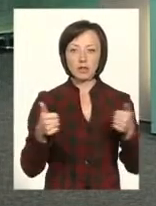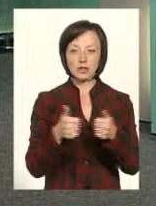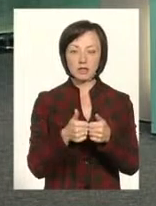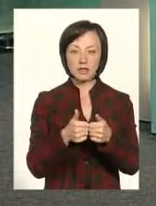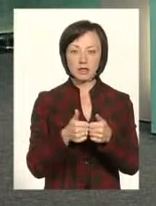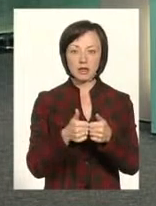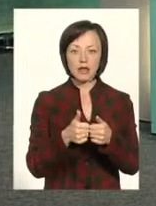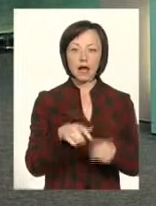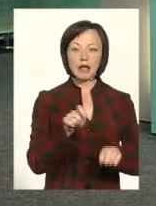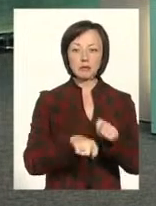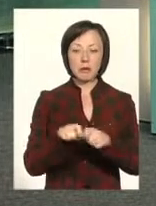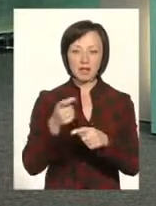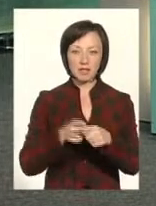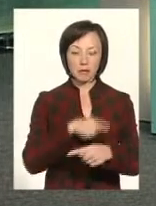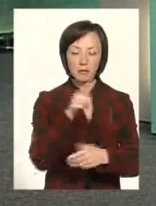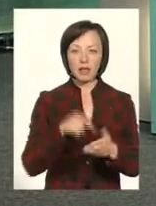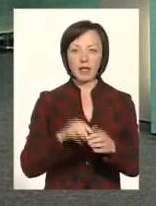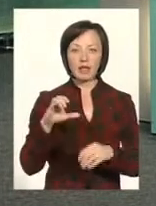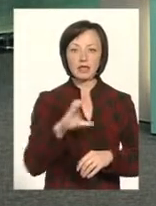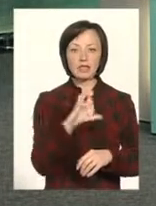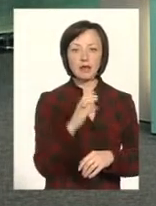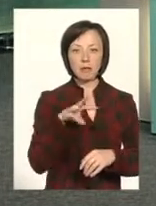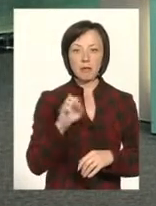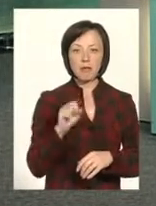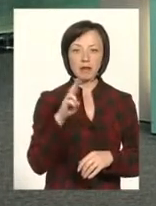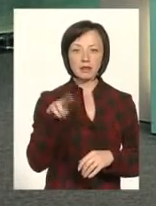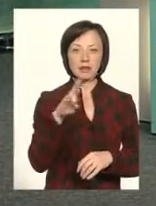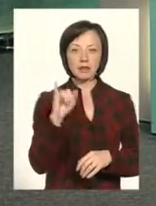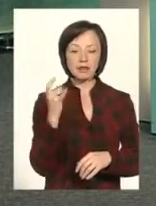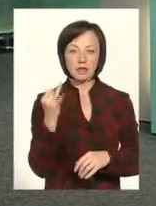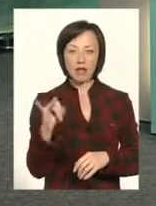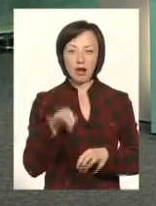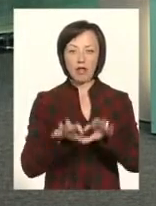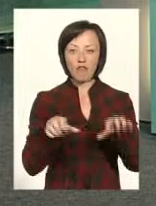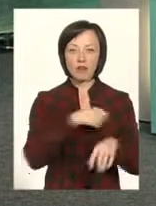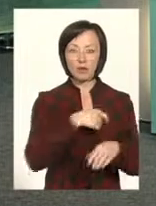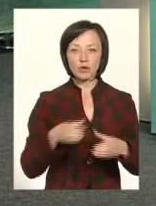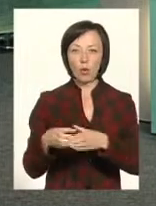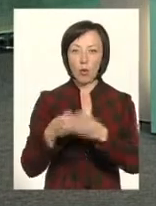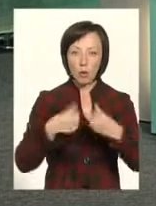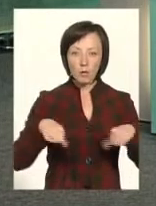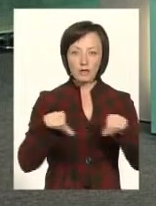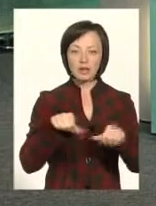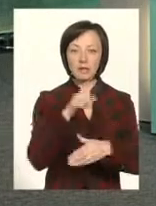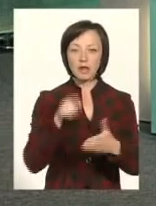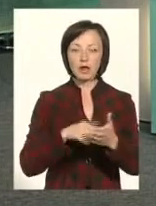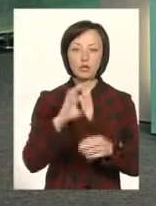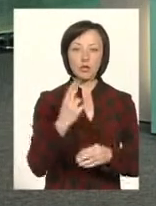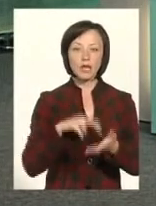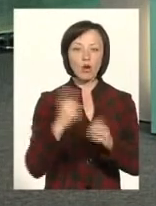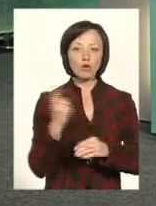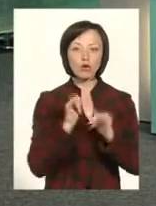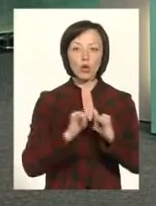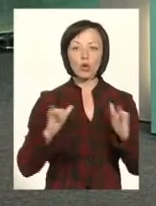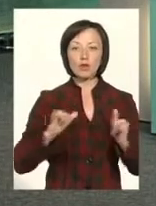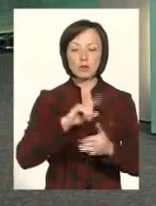«Дія громади», експерт в цих питаннях, та Сергій Манзій, голова постійної депутатської комісії з питань соціально-економічного розвитку у Хмельницькій міській